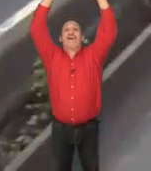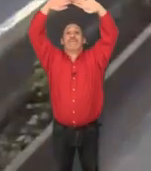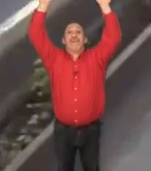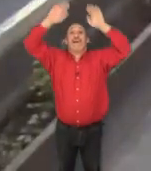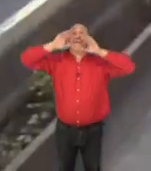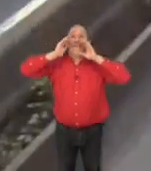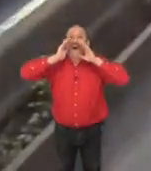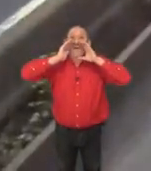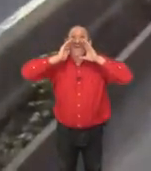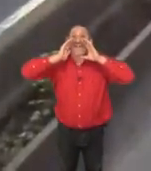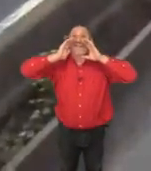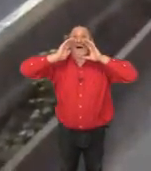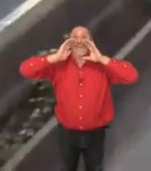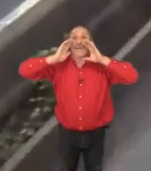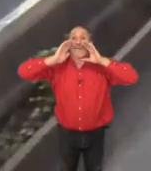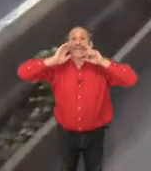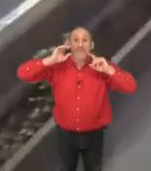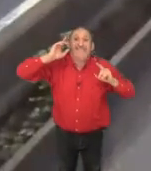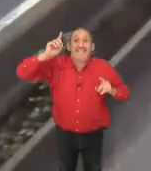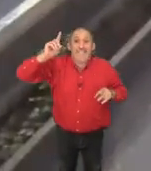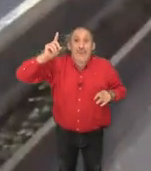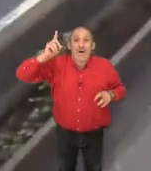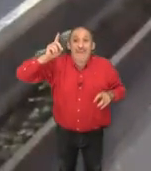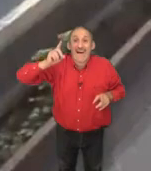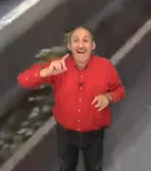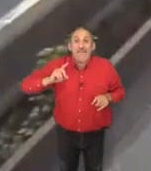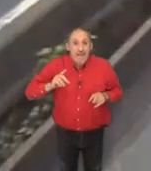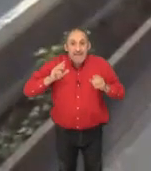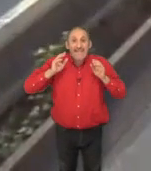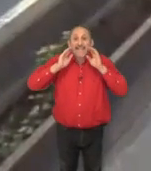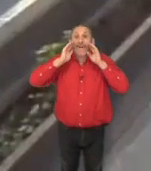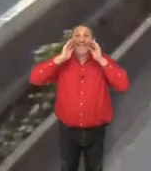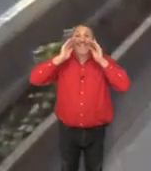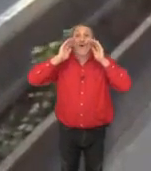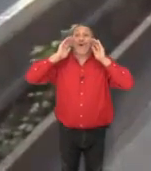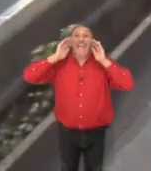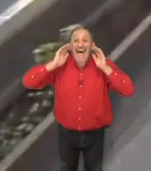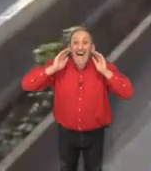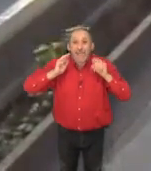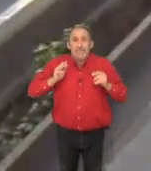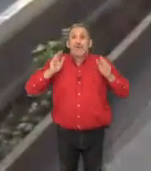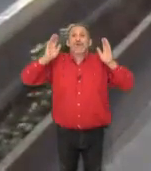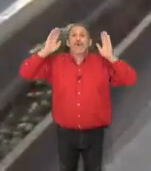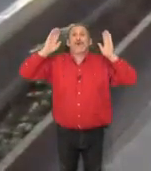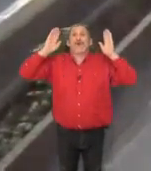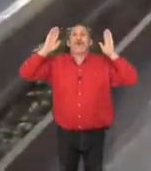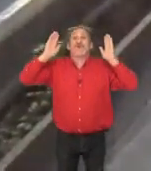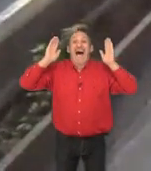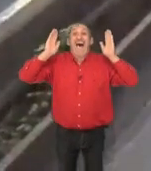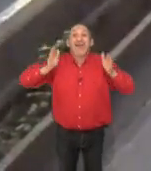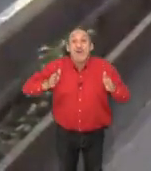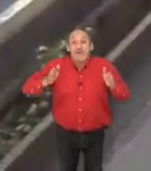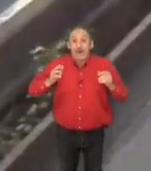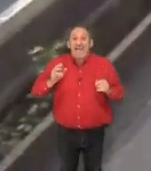je suis là. Je vais vous raconter une histoire insolite, mais c'est une histoire vraie. Hein. Ça s'est passé dans le Gard, sur